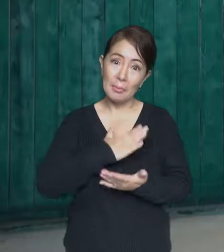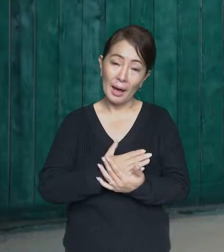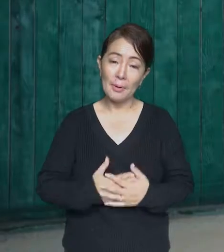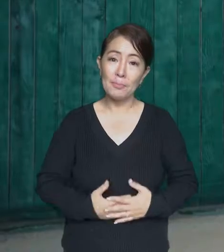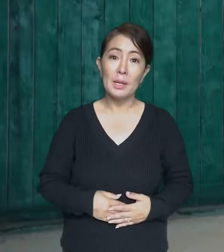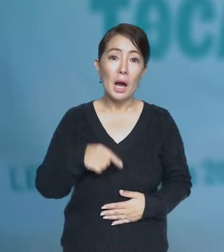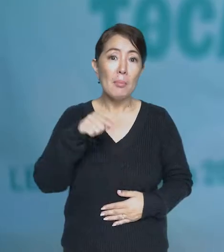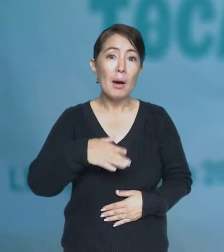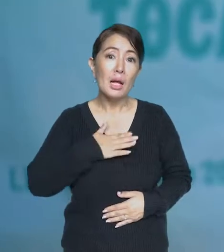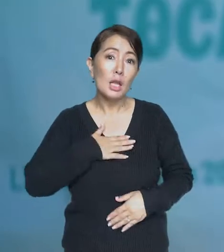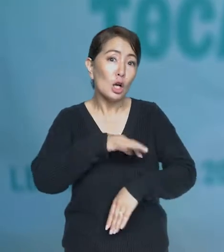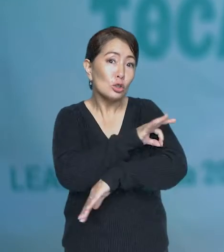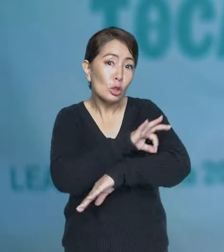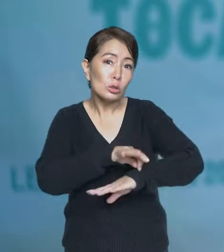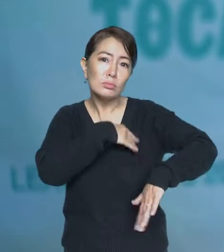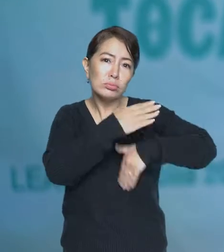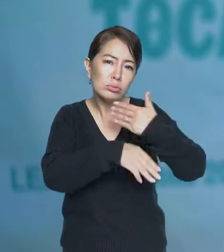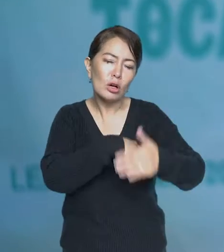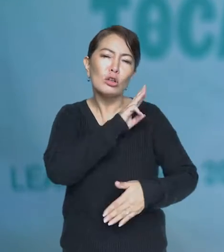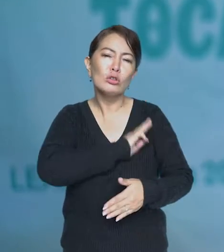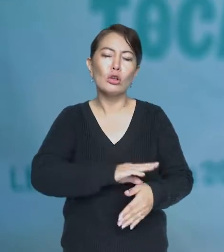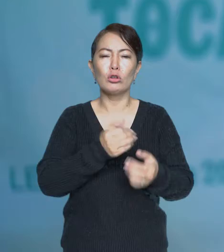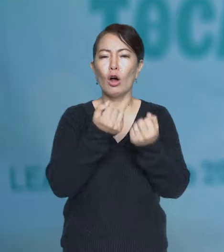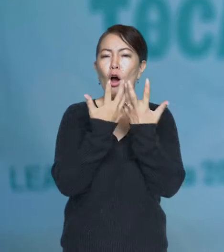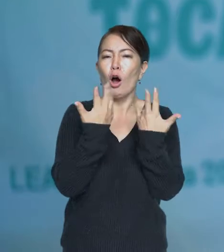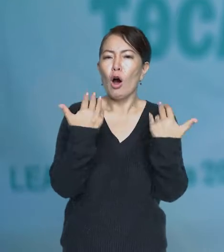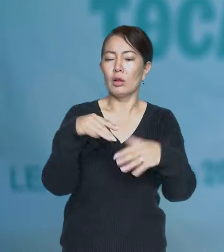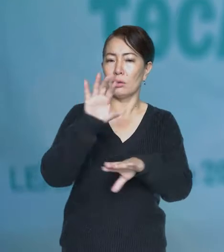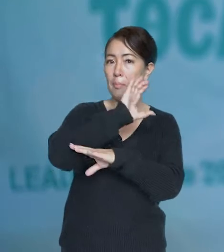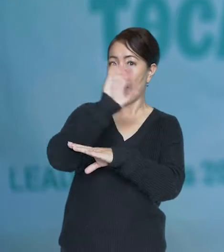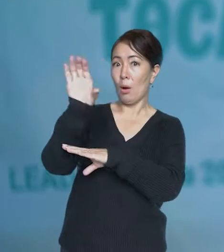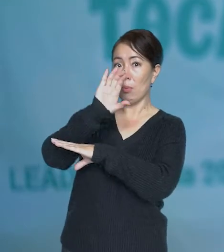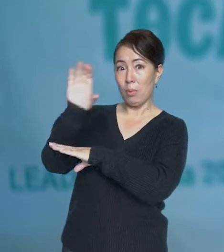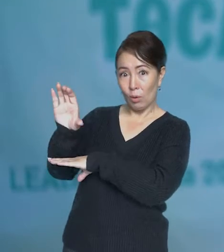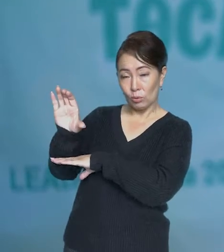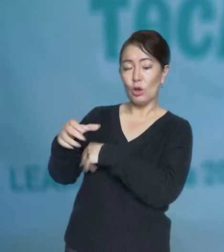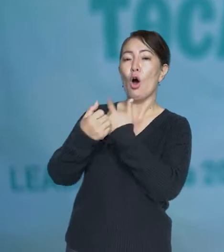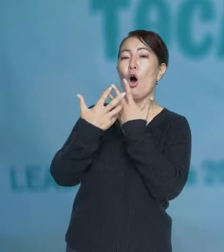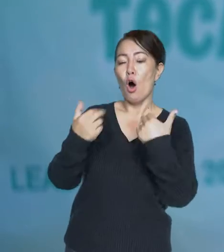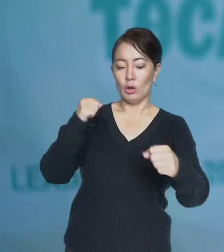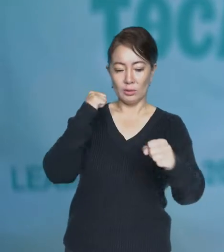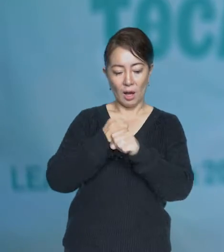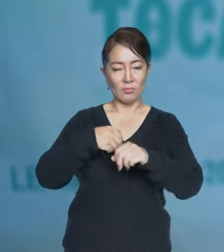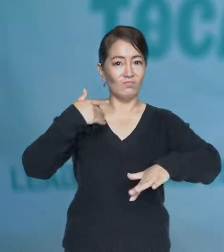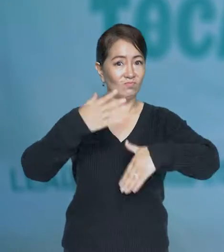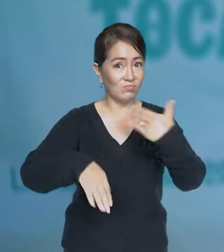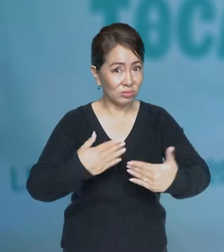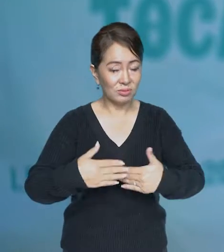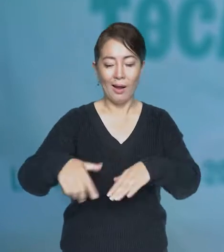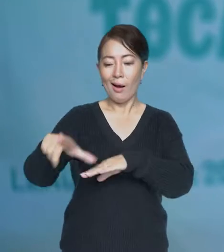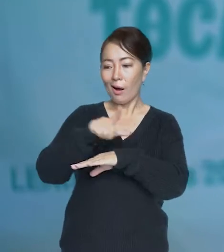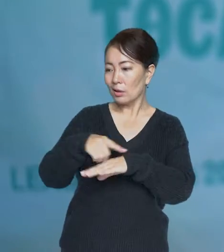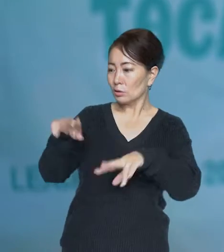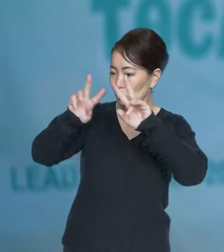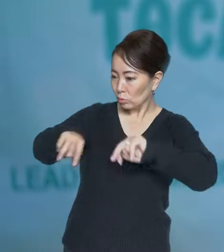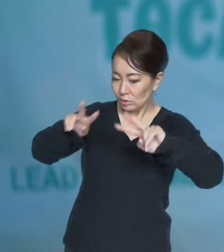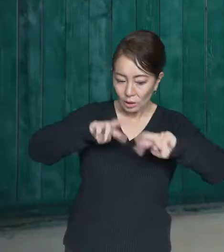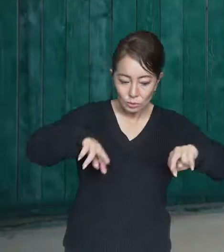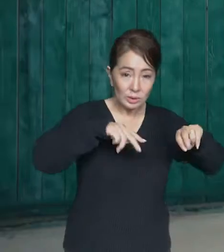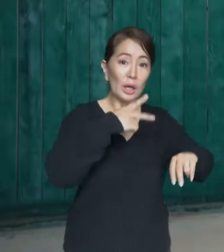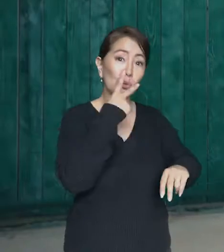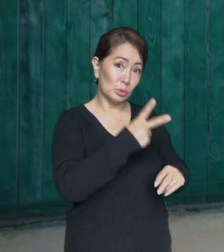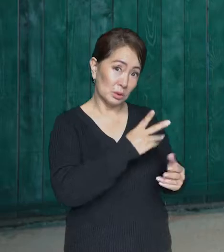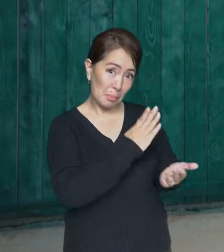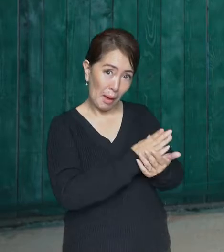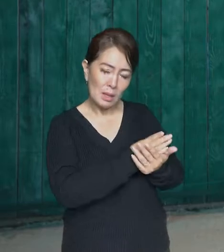байгаа. Энэхүү төслийг хэрэгжүүлэх гэж их олон байгууллагууд болон олон үйл ажиллагаа явуулдаг газруудыг судалсан.